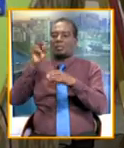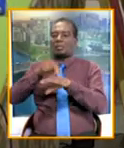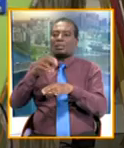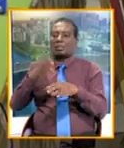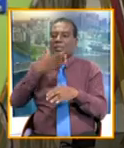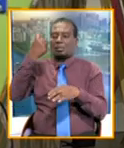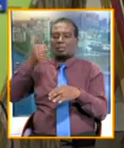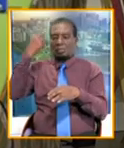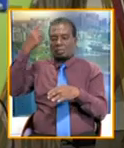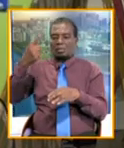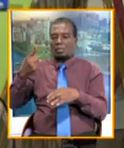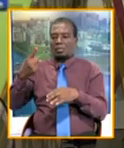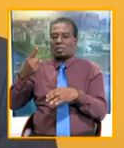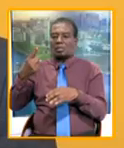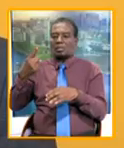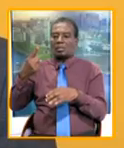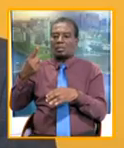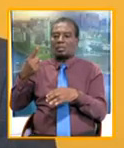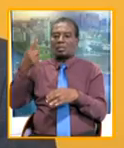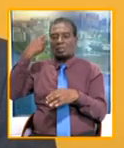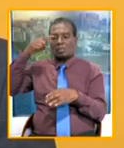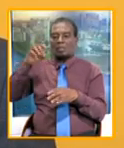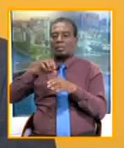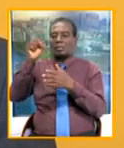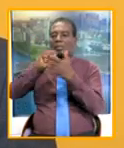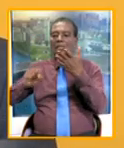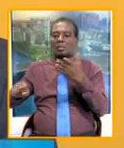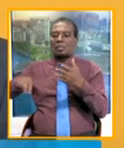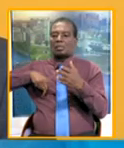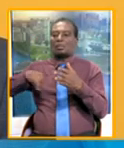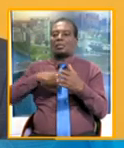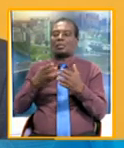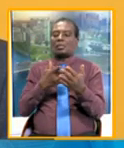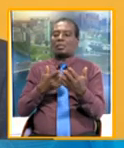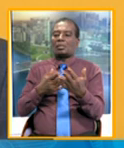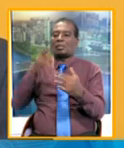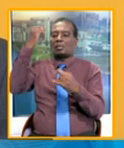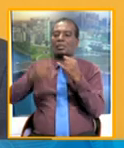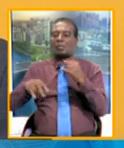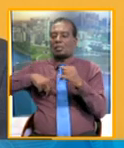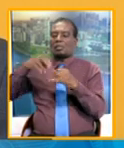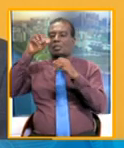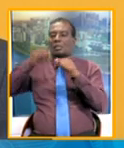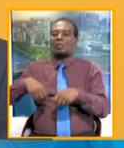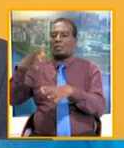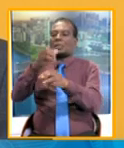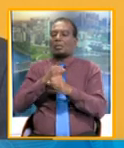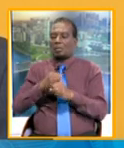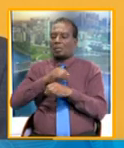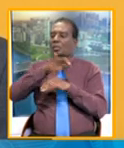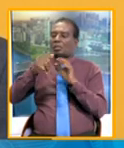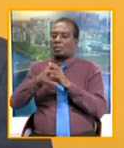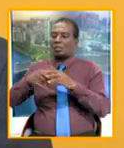nouveaux enjeux et défis de la veille stratégique. Pour ce séminaire, nous attendons qu'à la fin, nous puissions nous approprier les